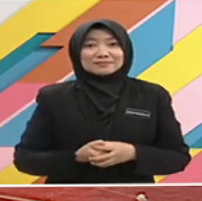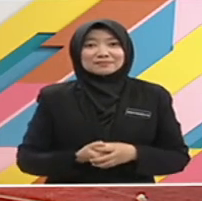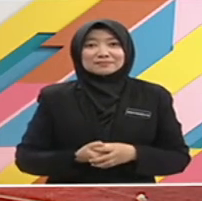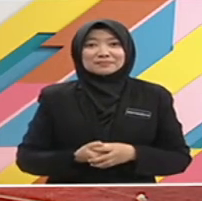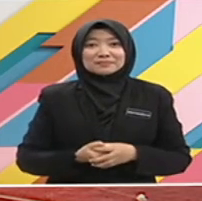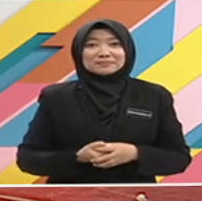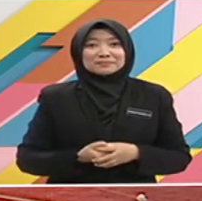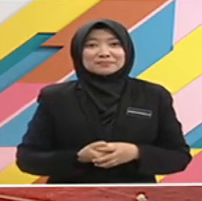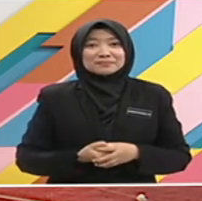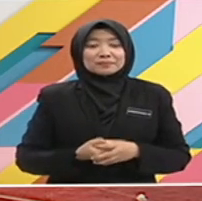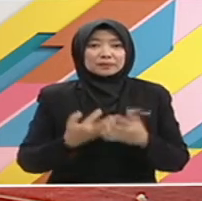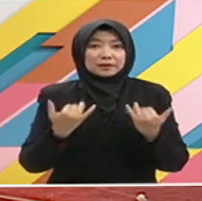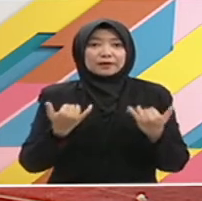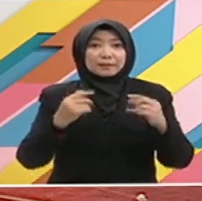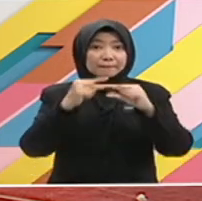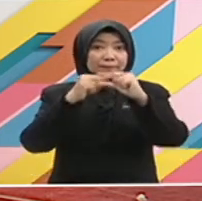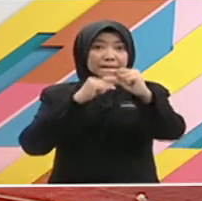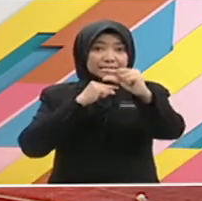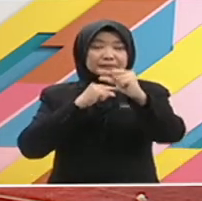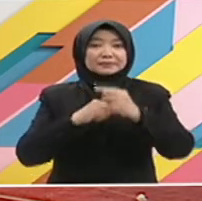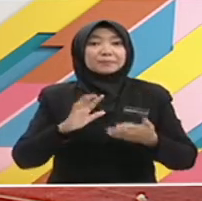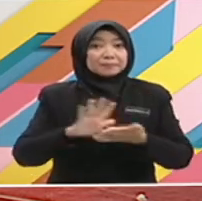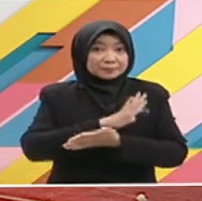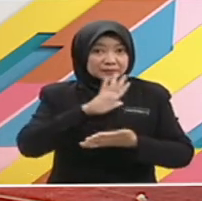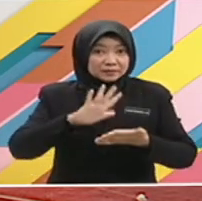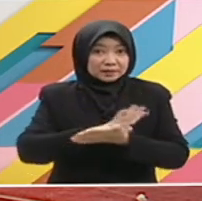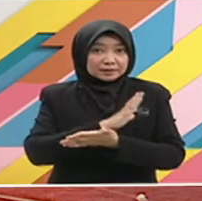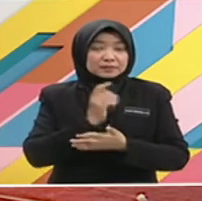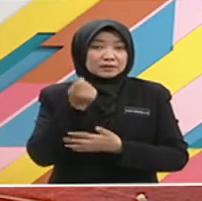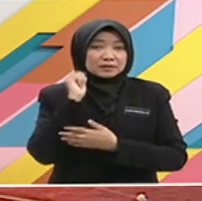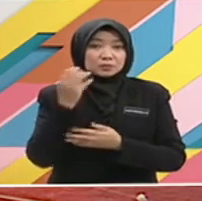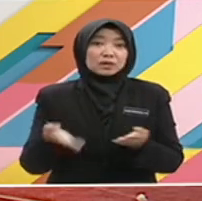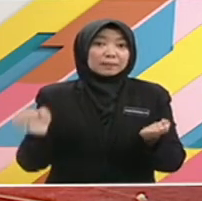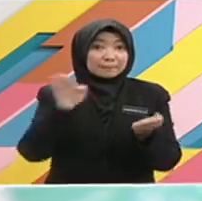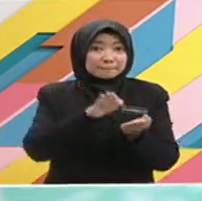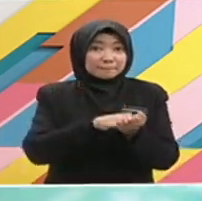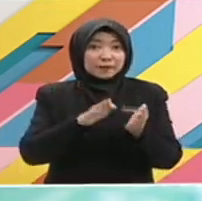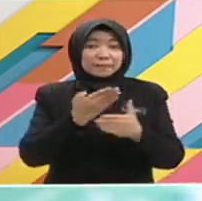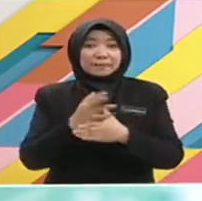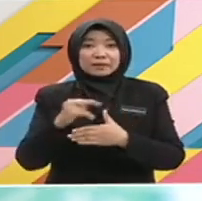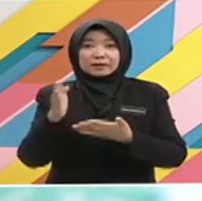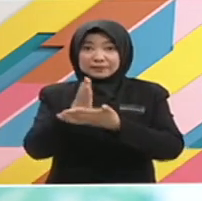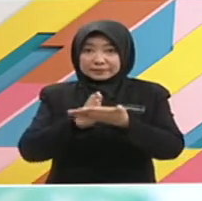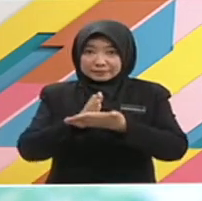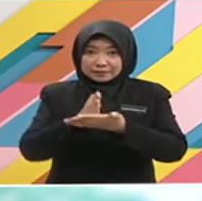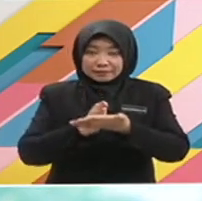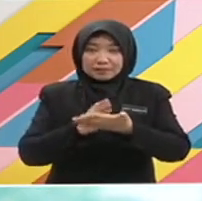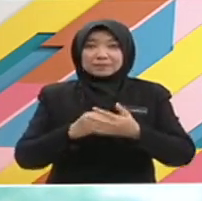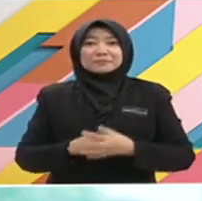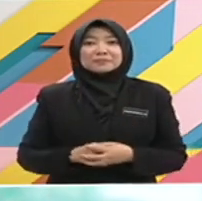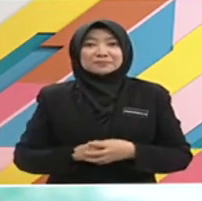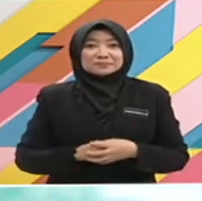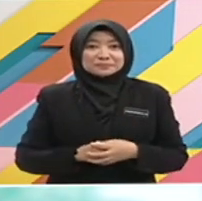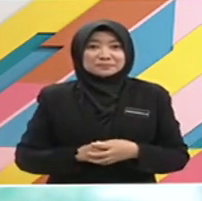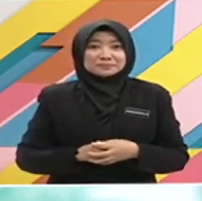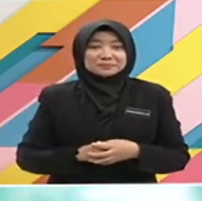garis. Okey, saya akan gariskan kertas saya yang saya telah gariskan pelipat di bahagian tengah tadi. Cikgu dah siap di sini. Okey, ini garisan. Oh,